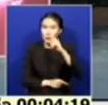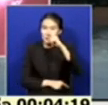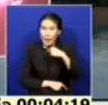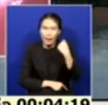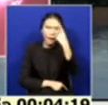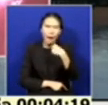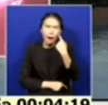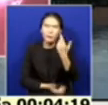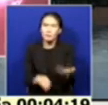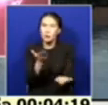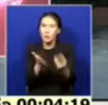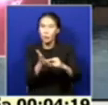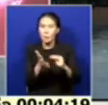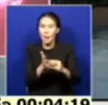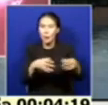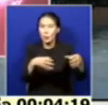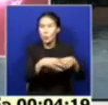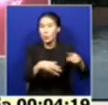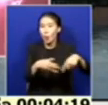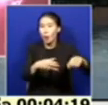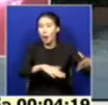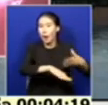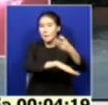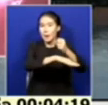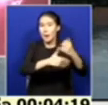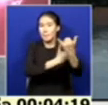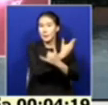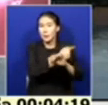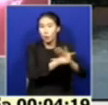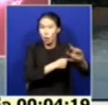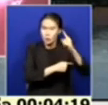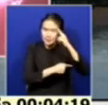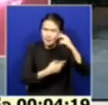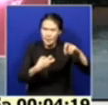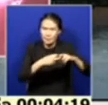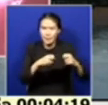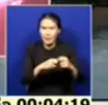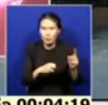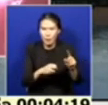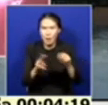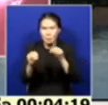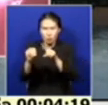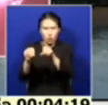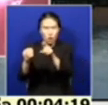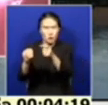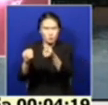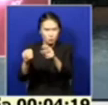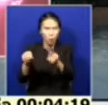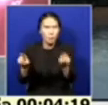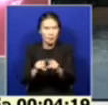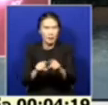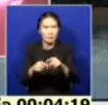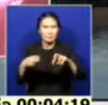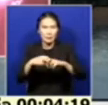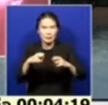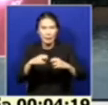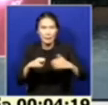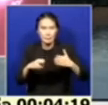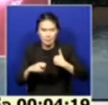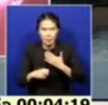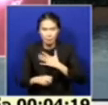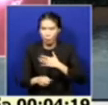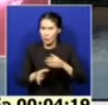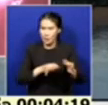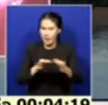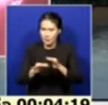เขาก็ตอบไม่ถูกเหมือนกันนะเขาตอบไม่ถูกแต่นะเขาเพียงได้รับฟังมาจ